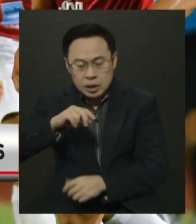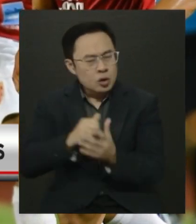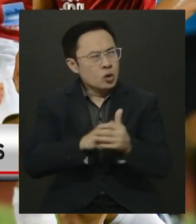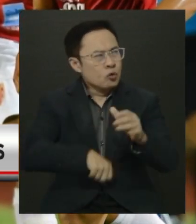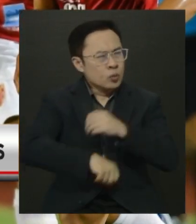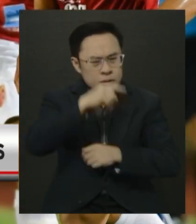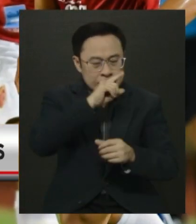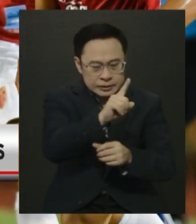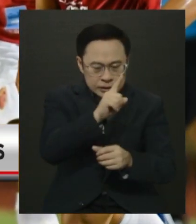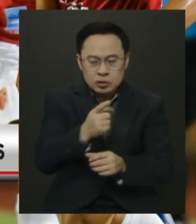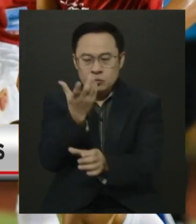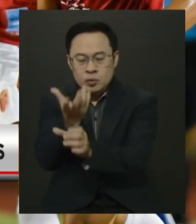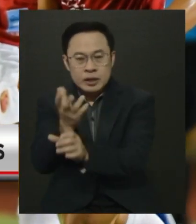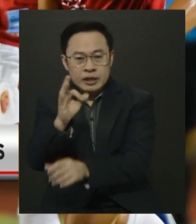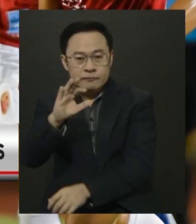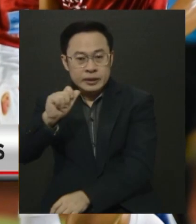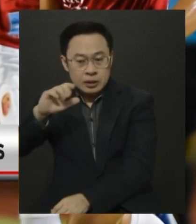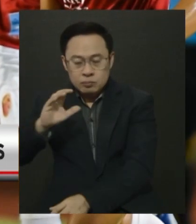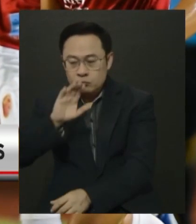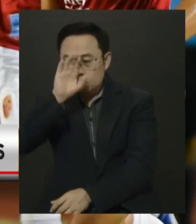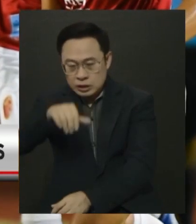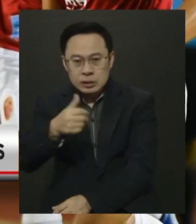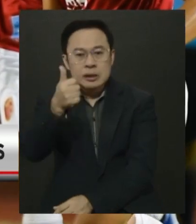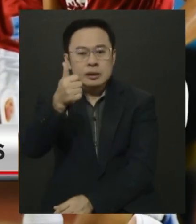นยุคของการเปลี่ยนถ่ายนโยบายใช้ดาวรุ่งซะส่วนใหญ